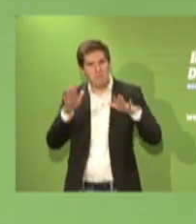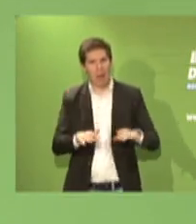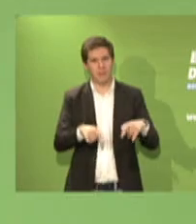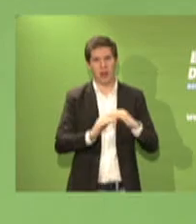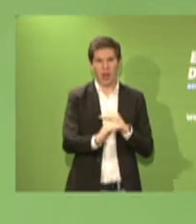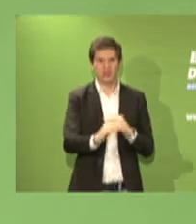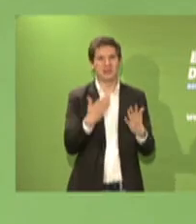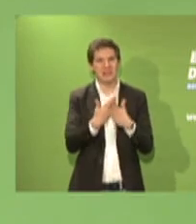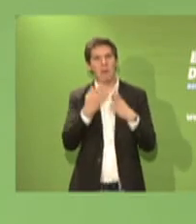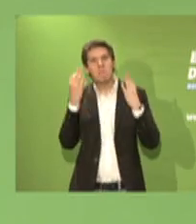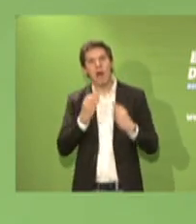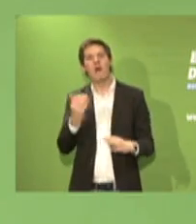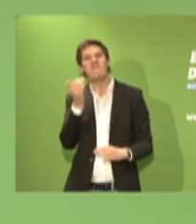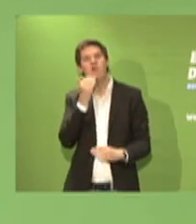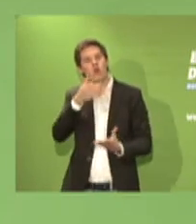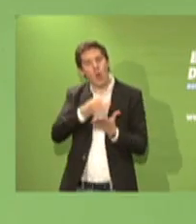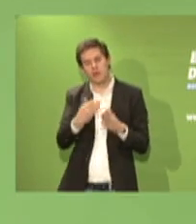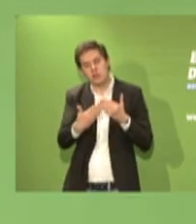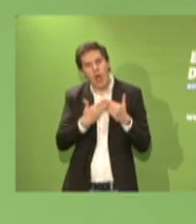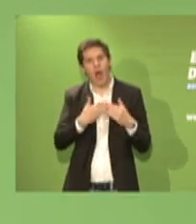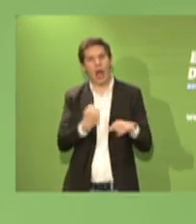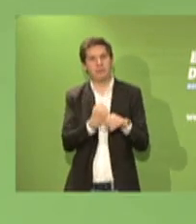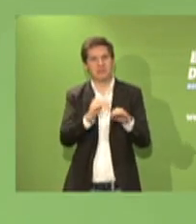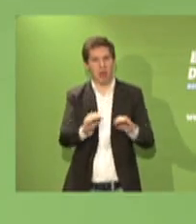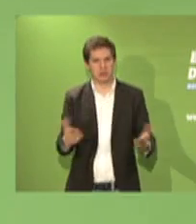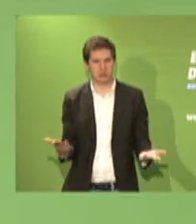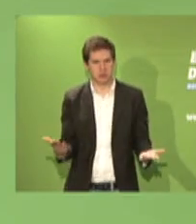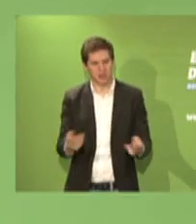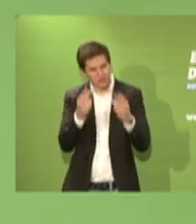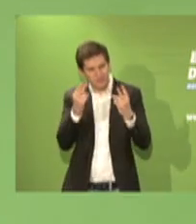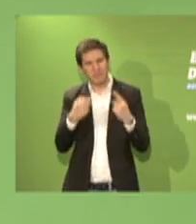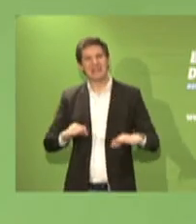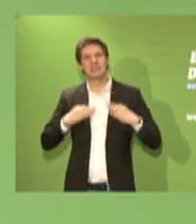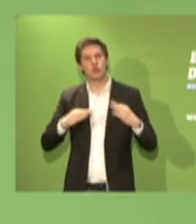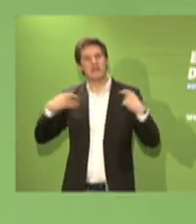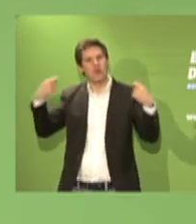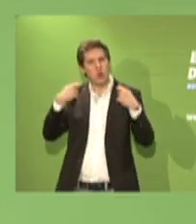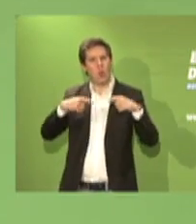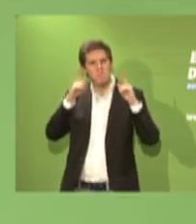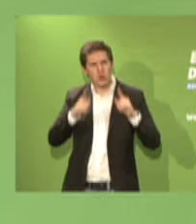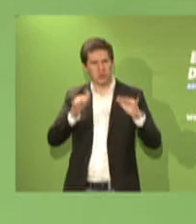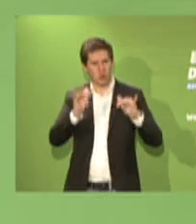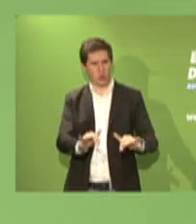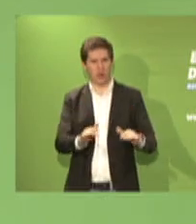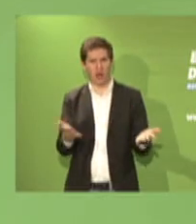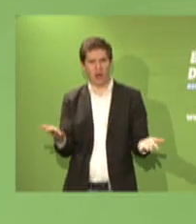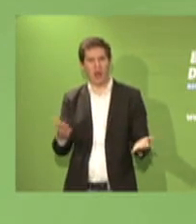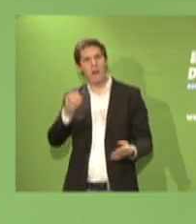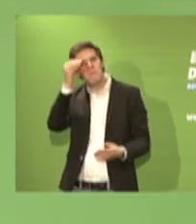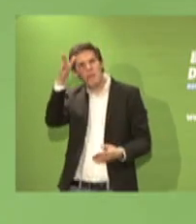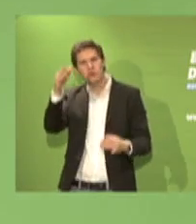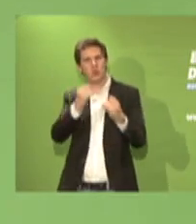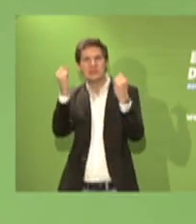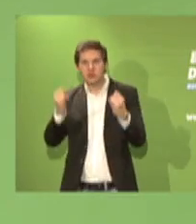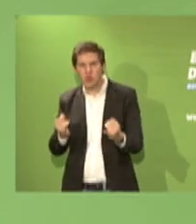es wohnortnahe Arbeitsplätze, eine funktionierende Gesundheitsversorgung, Bildungsinstitutionen